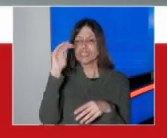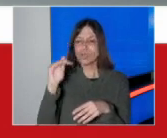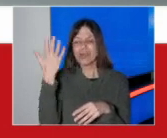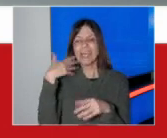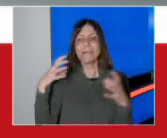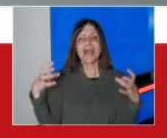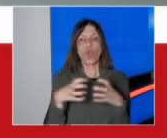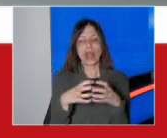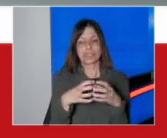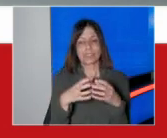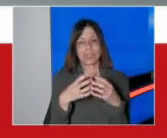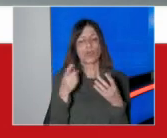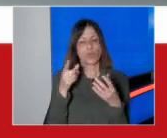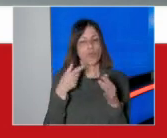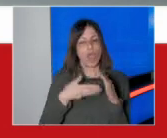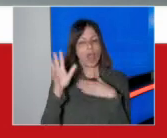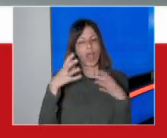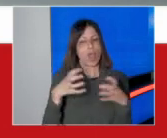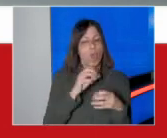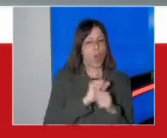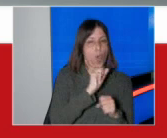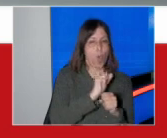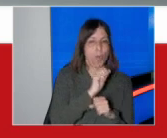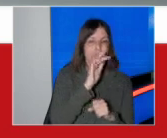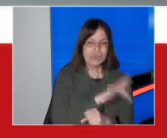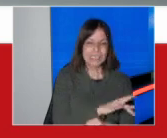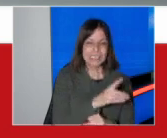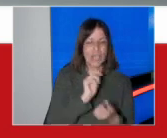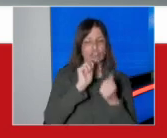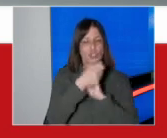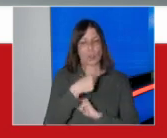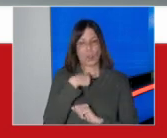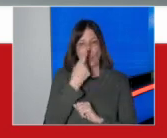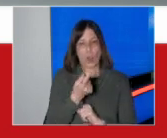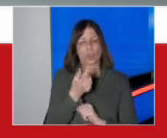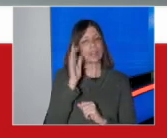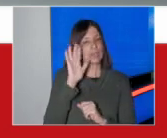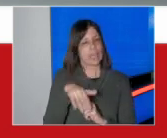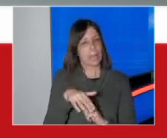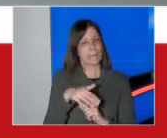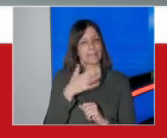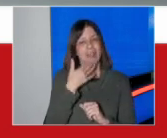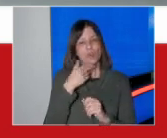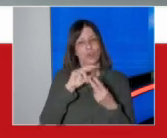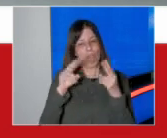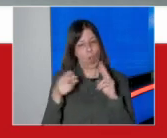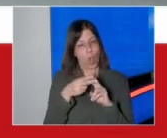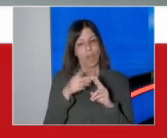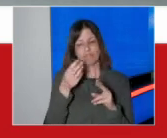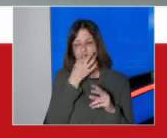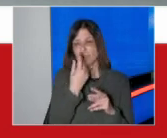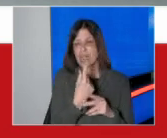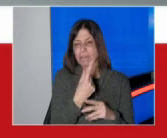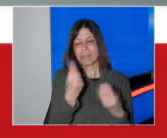חושב שעצם זה שהוא הלך לאופוזיציה, השתנו הקולות גם בקרב יהדות העולם, הם מרשים